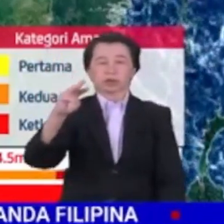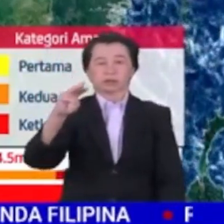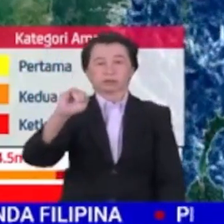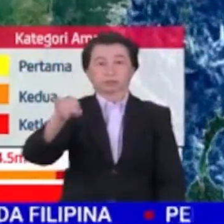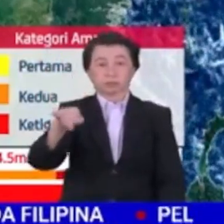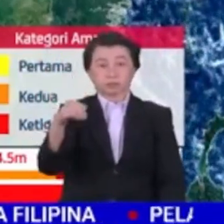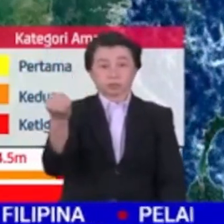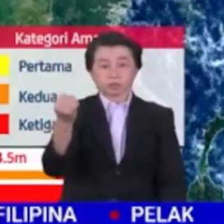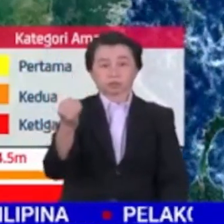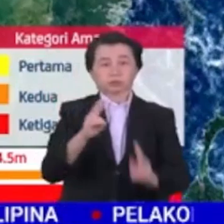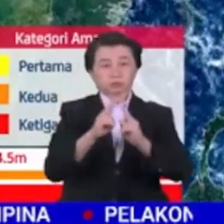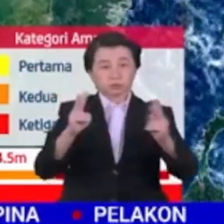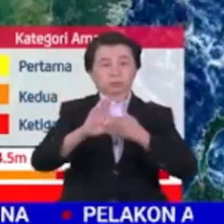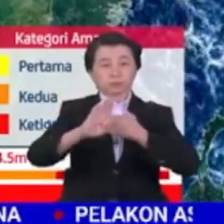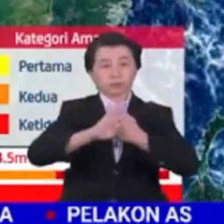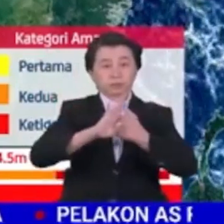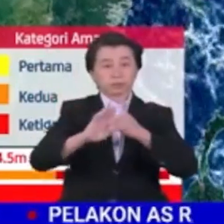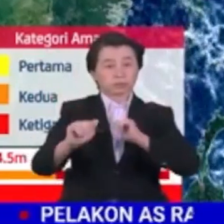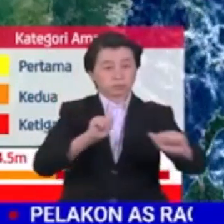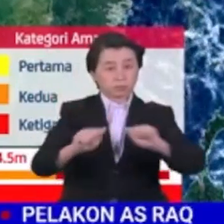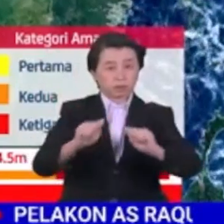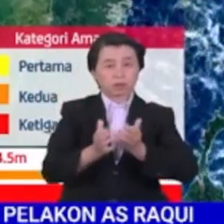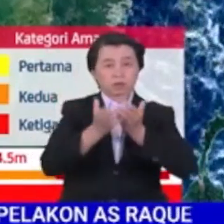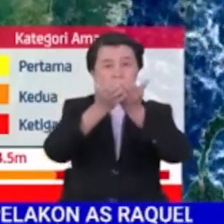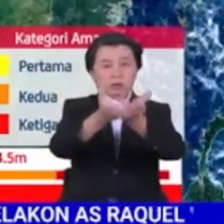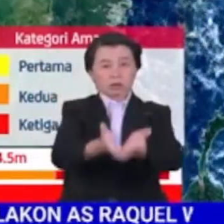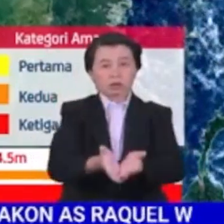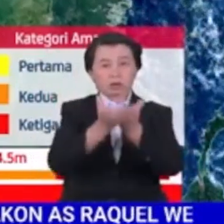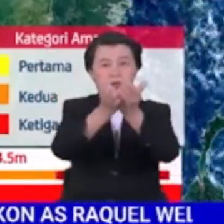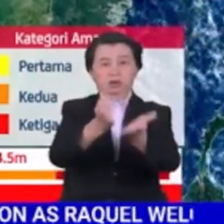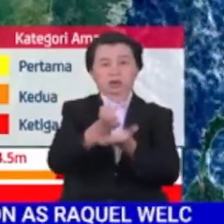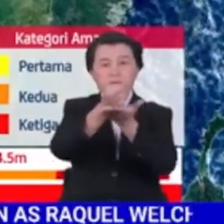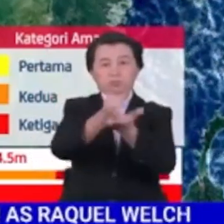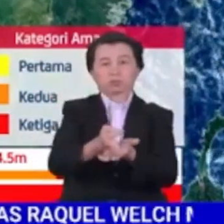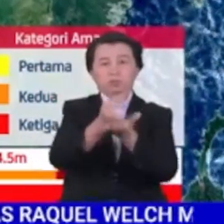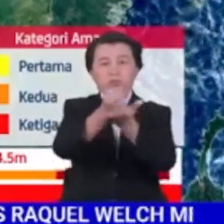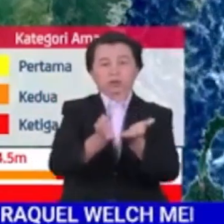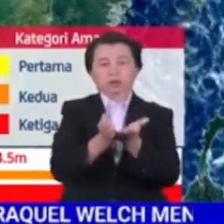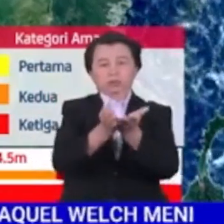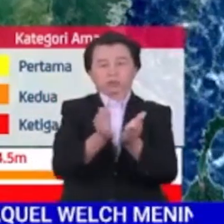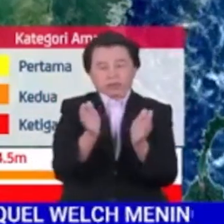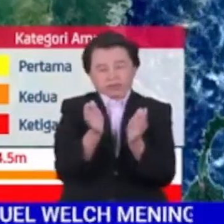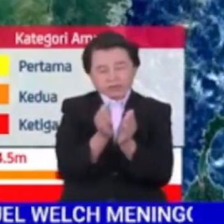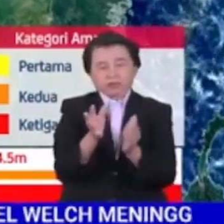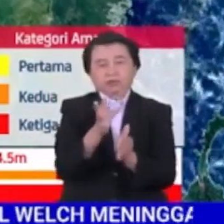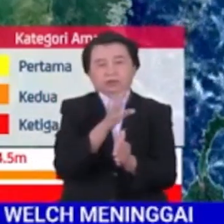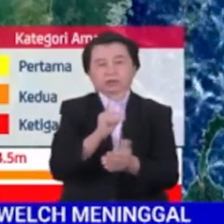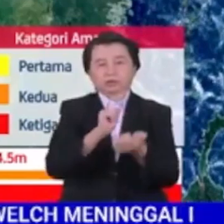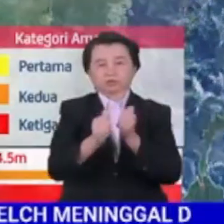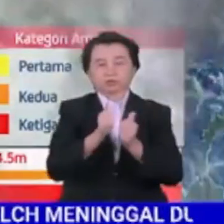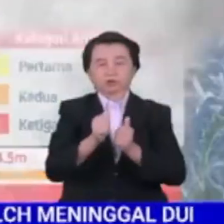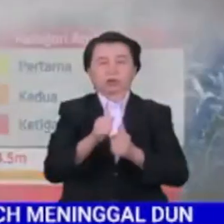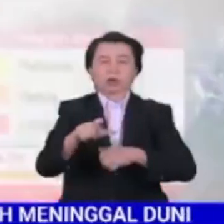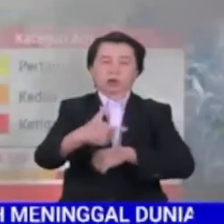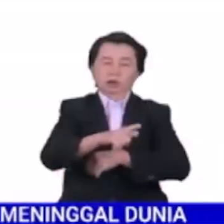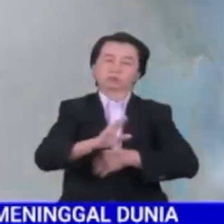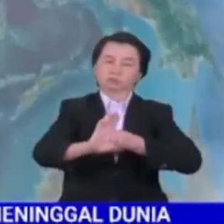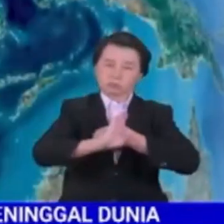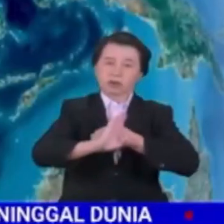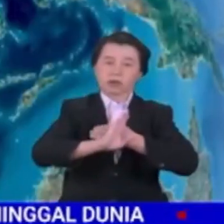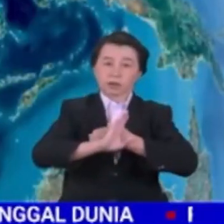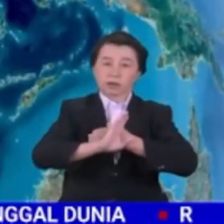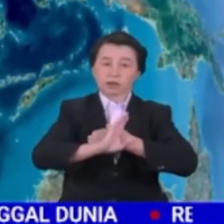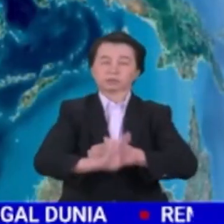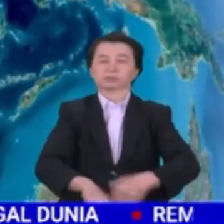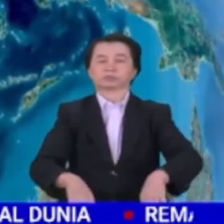sejam. Ia amat berbahaya kepada semua aktiviti perkapalan, perkhidmatan feri, bot-bot kecil, kerusi laut dan juga sukan laut. Seterusnya kita